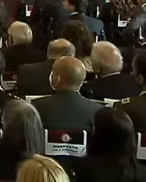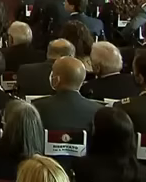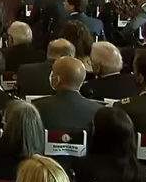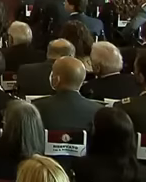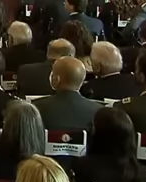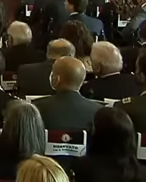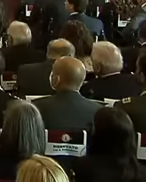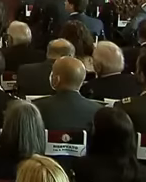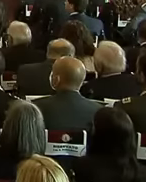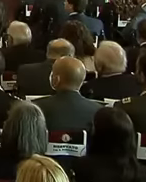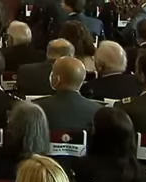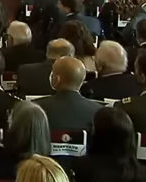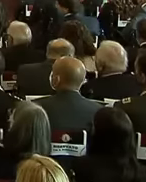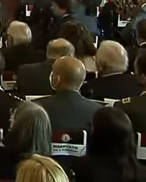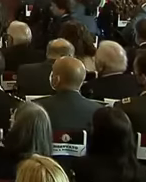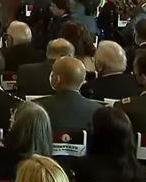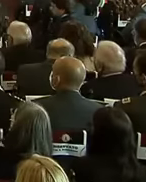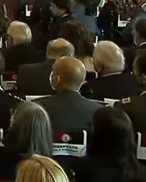W